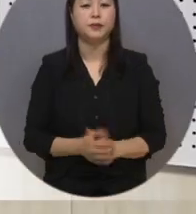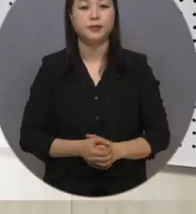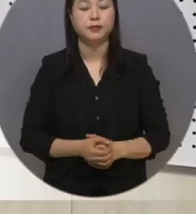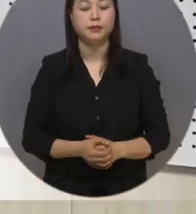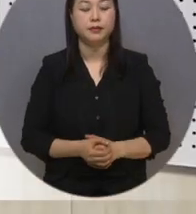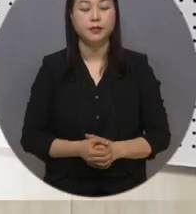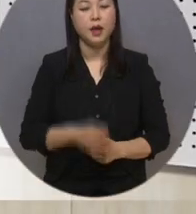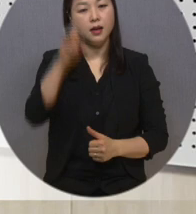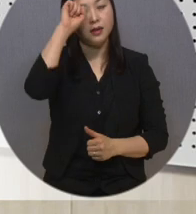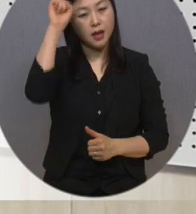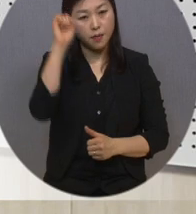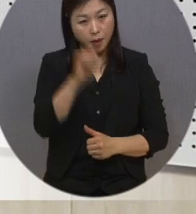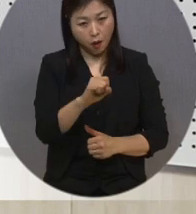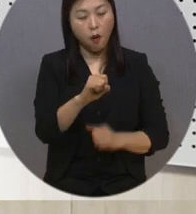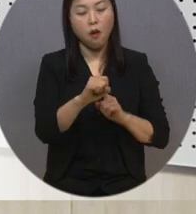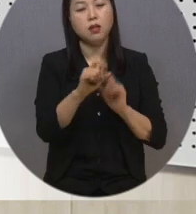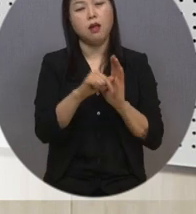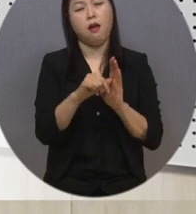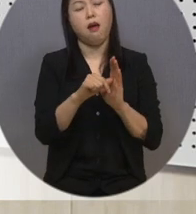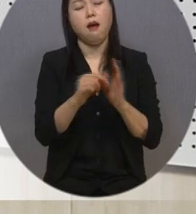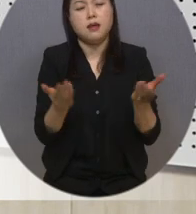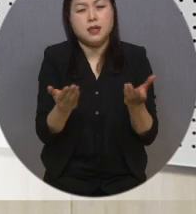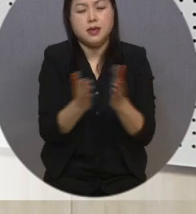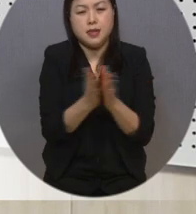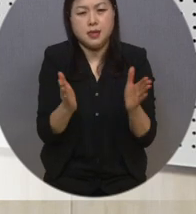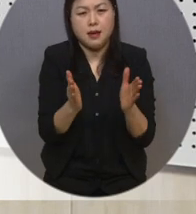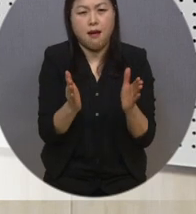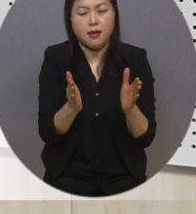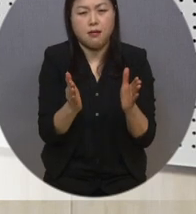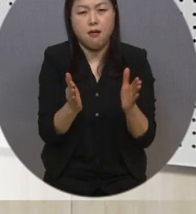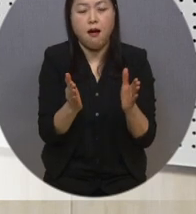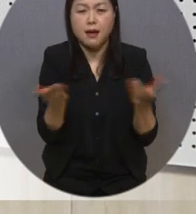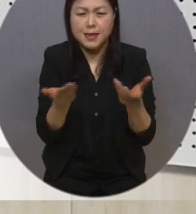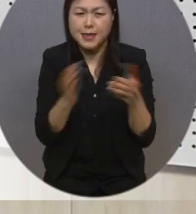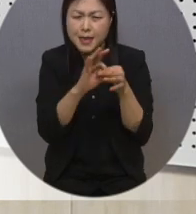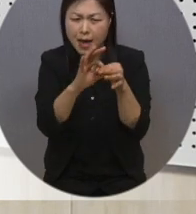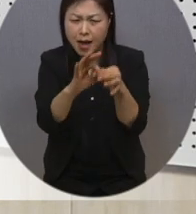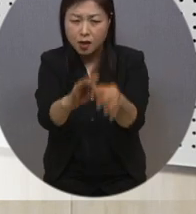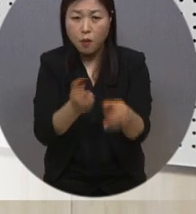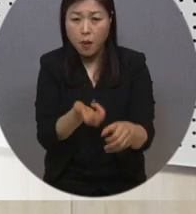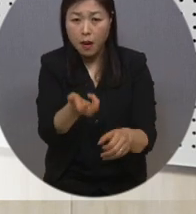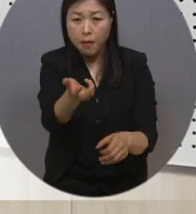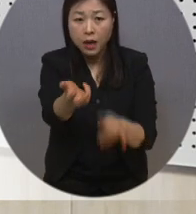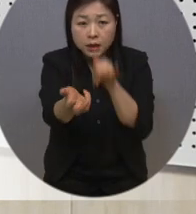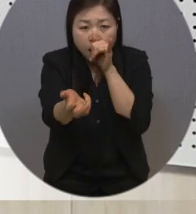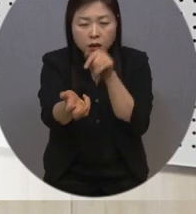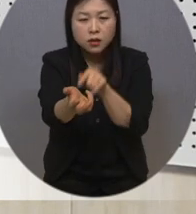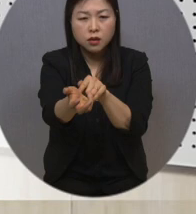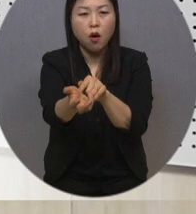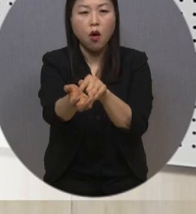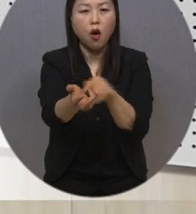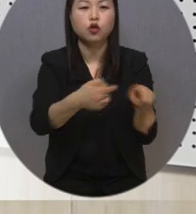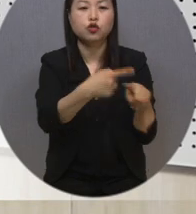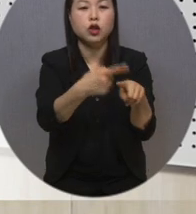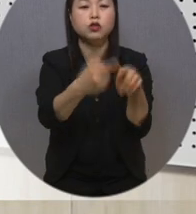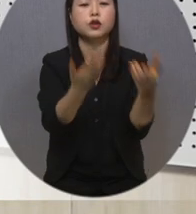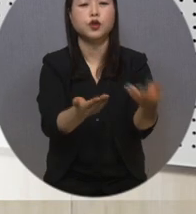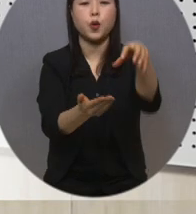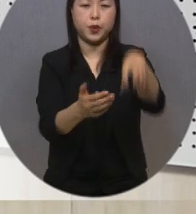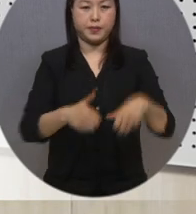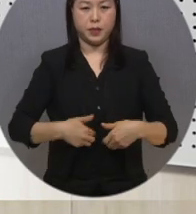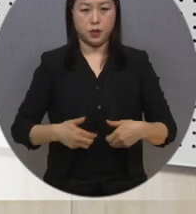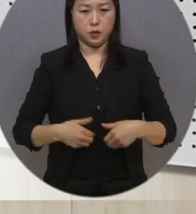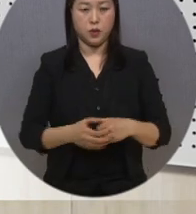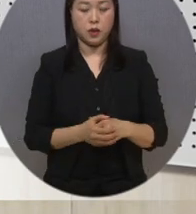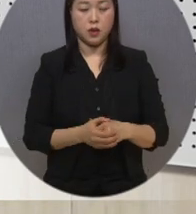특성상 새벽부터 열심히 일을 하기 때문에 중간중간 휴게공간이 필요합니다. 실제로 많은 휴게공간을 확보하지